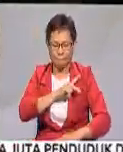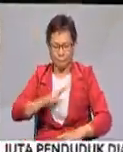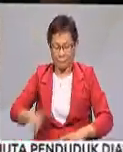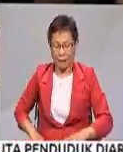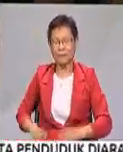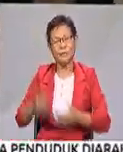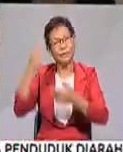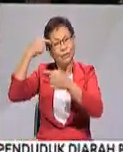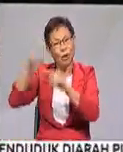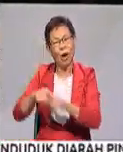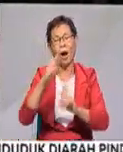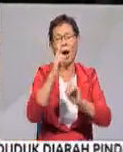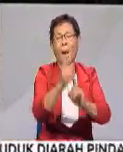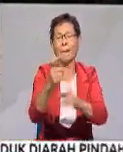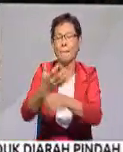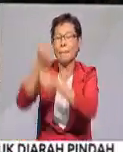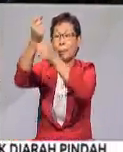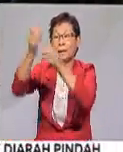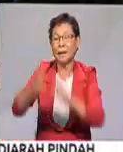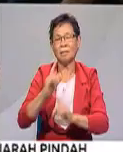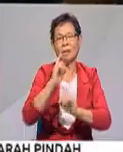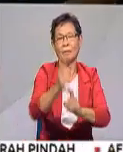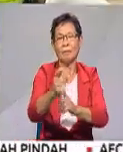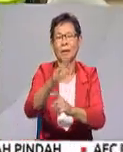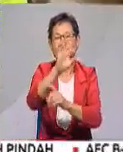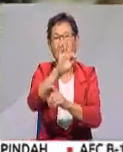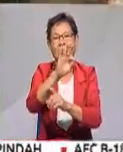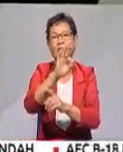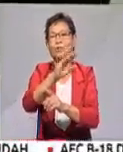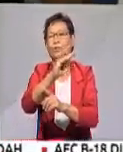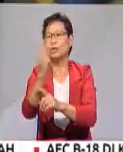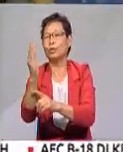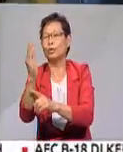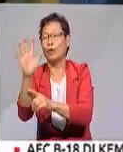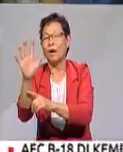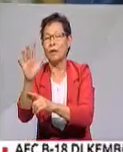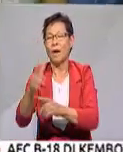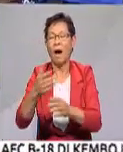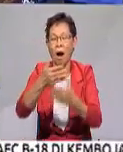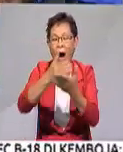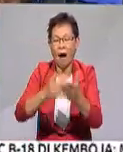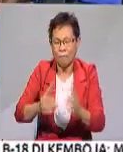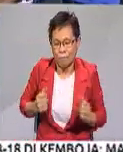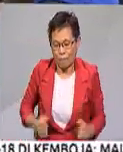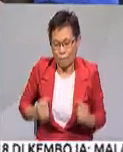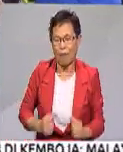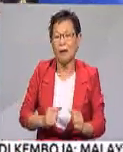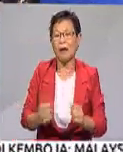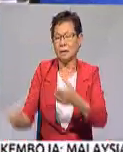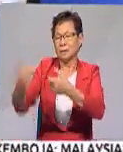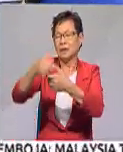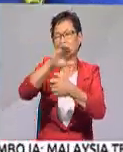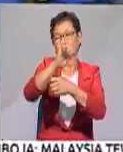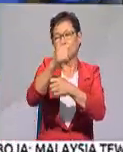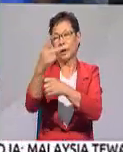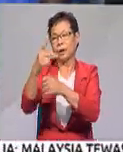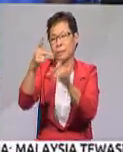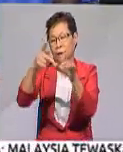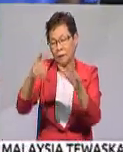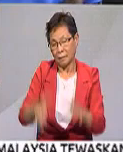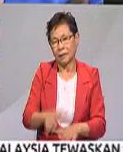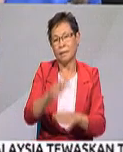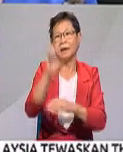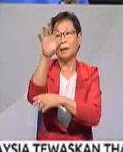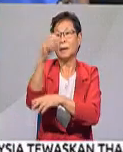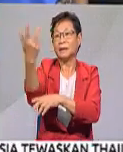berkenan menyampaikan hadiah kepada pemenang acara 9 to 5 Run Half Marathon yang disertai 10,000 peserta. Karnival 3 hari